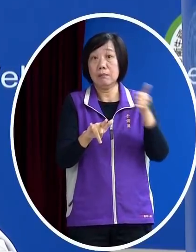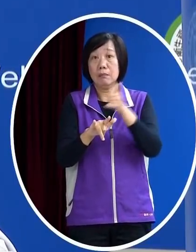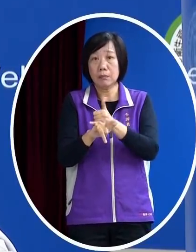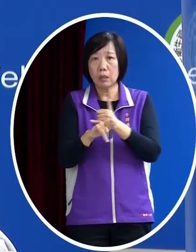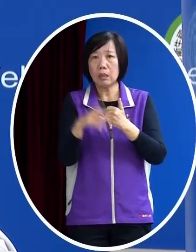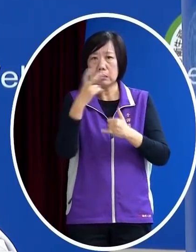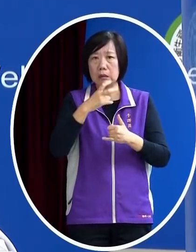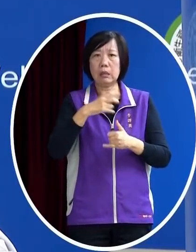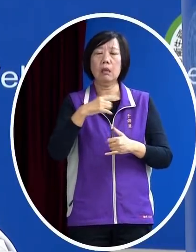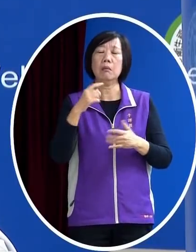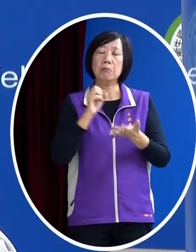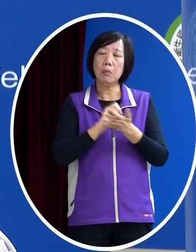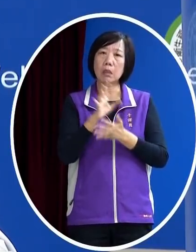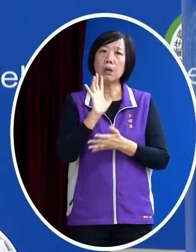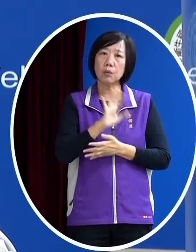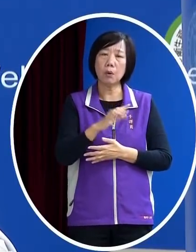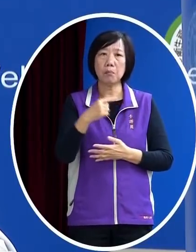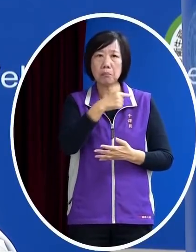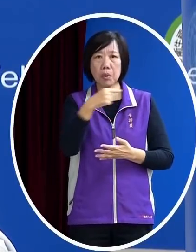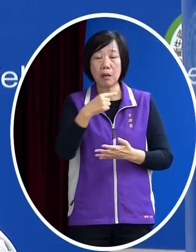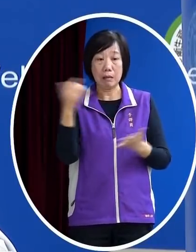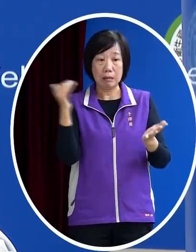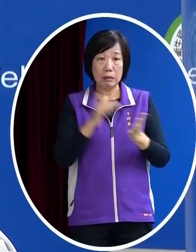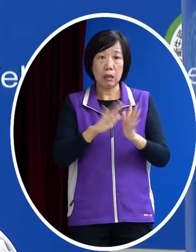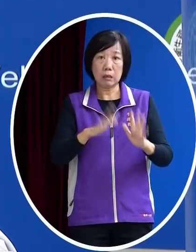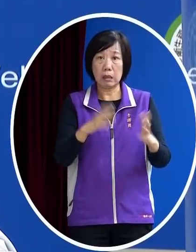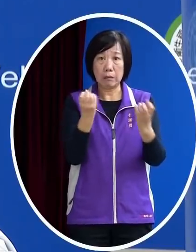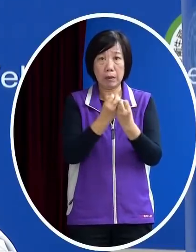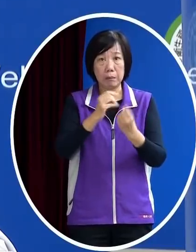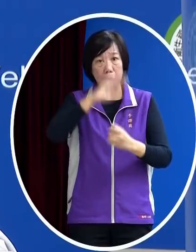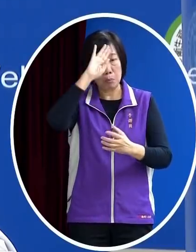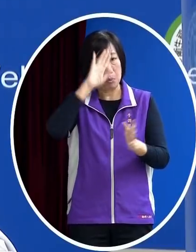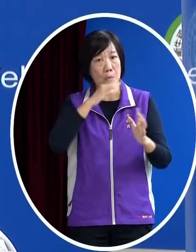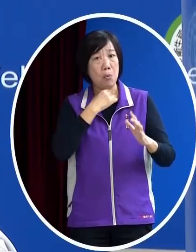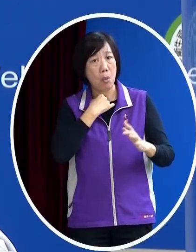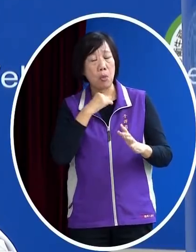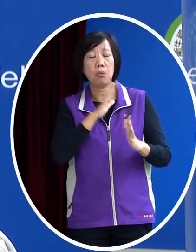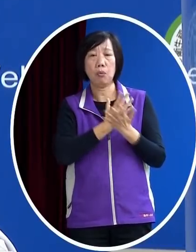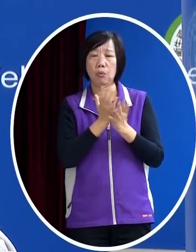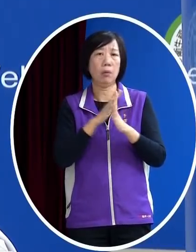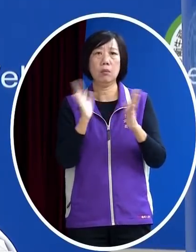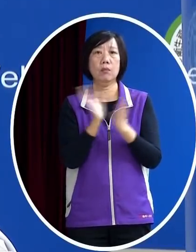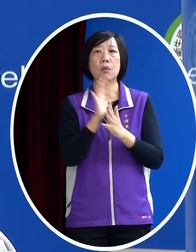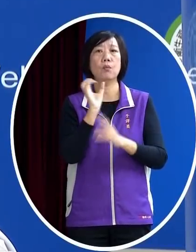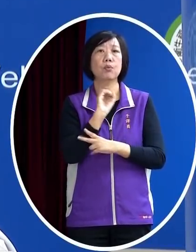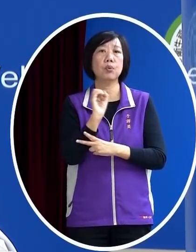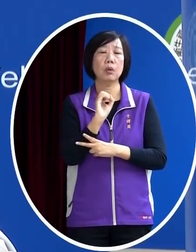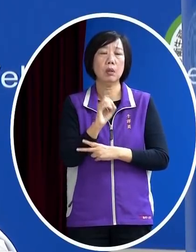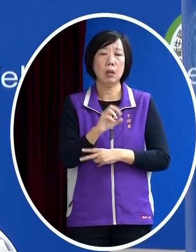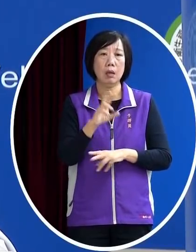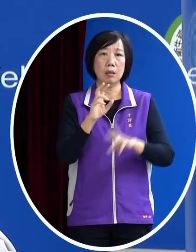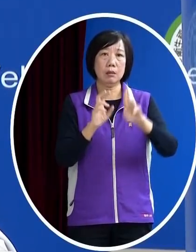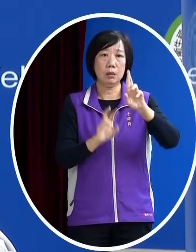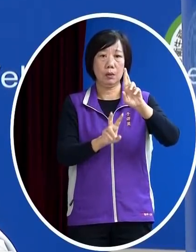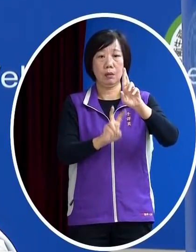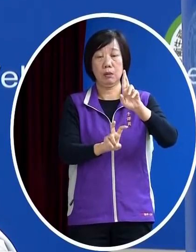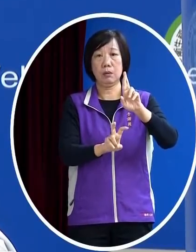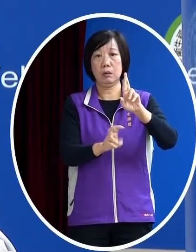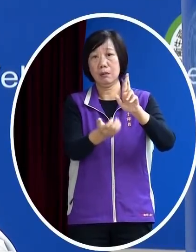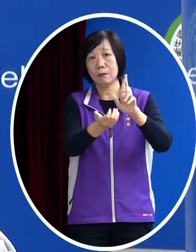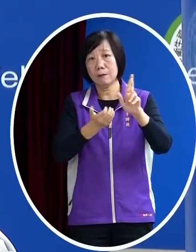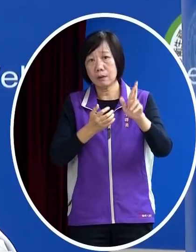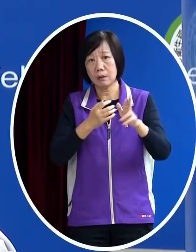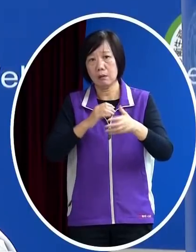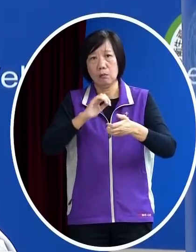的报告，那到现在也没有症状。那12月20日进行检疫期满的裁剪，那于今日确